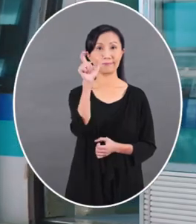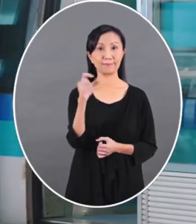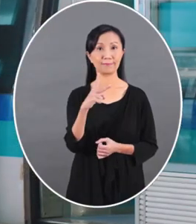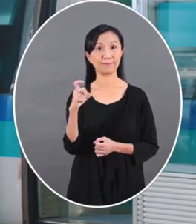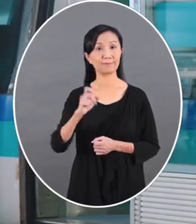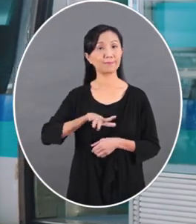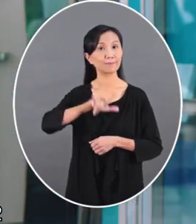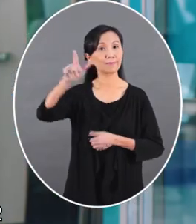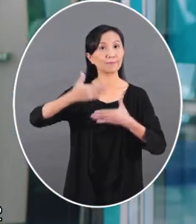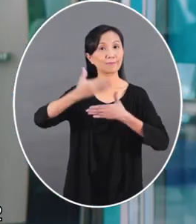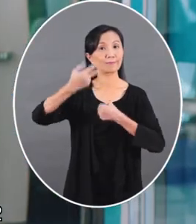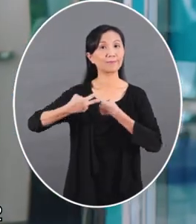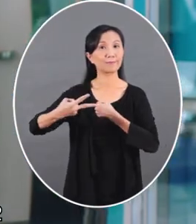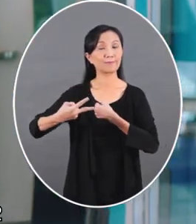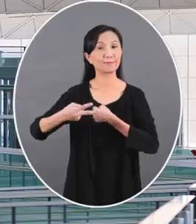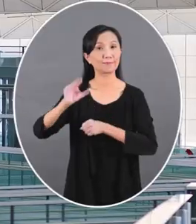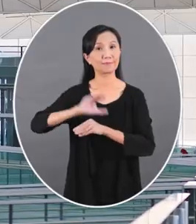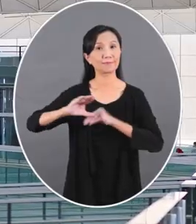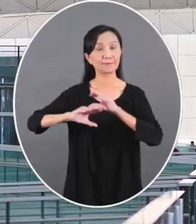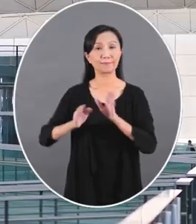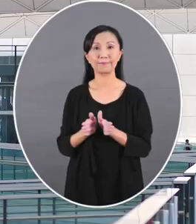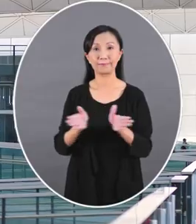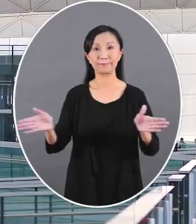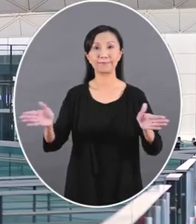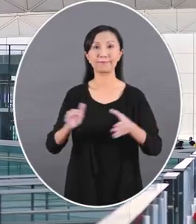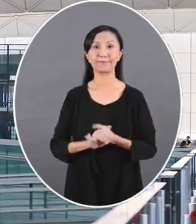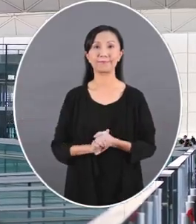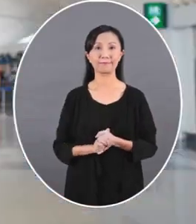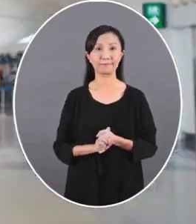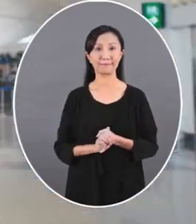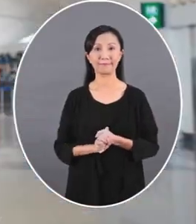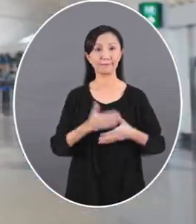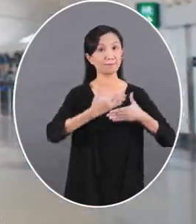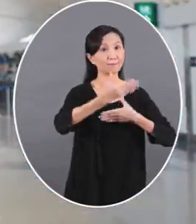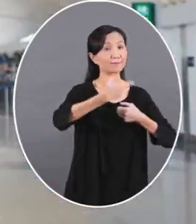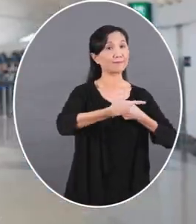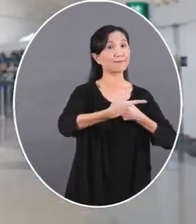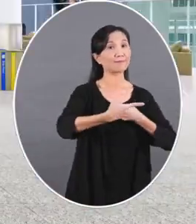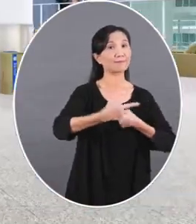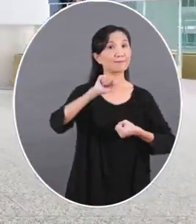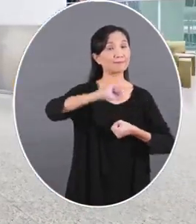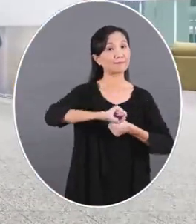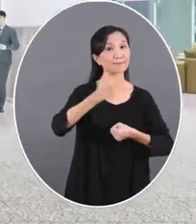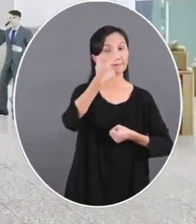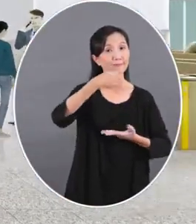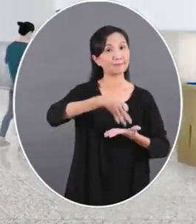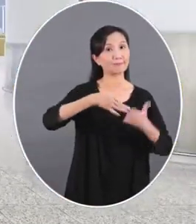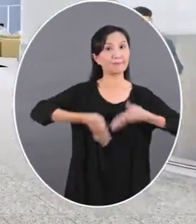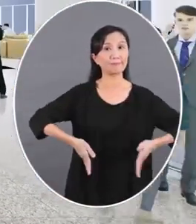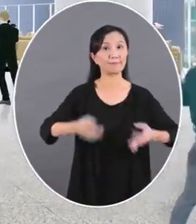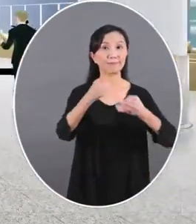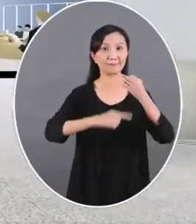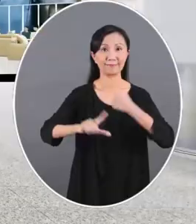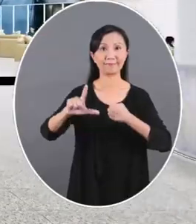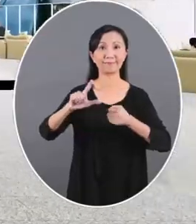由11月29日起，机场二号客运大楼将会进行扩建。一号客运大楼会加设新的旅客登记航